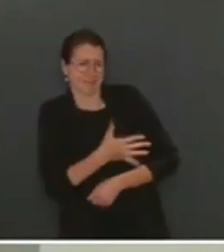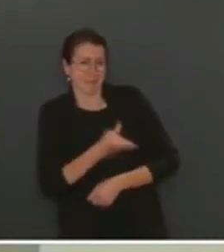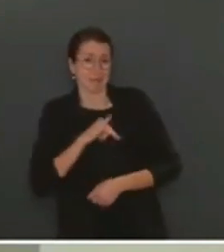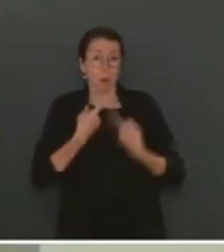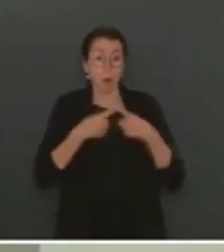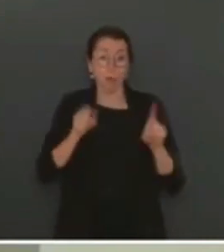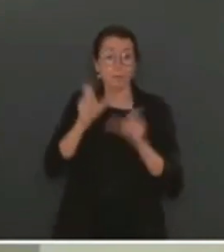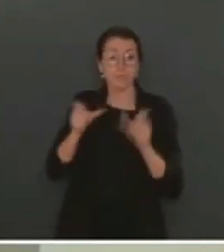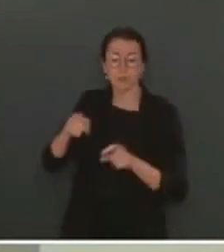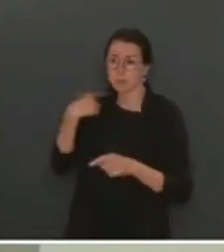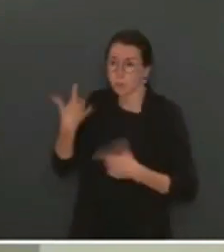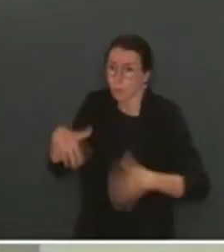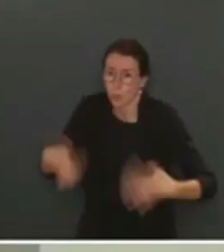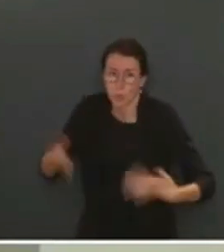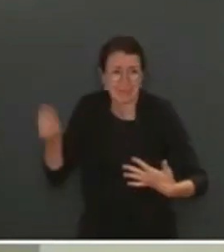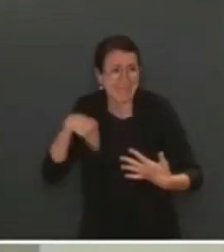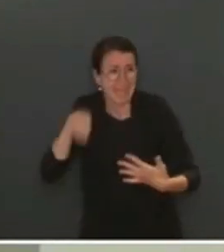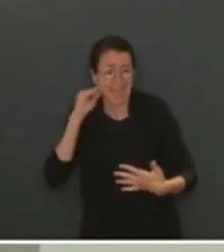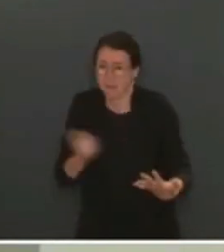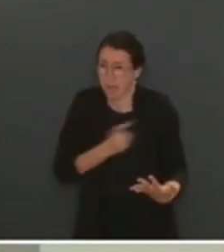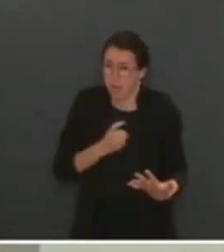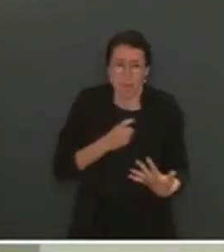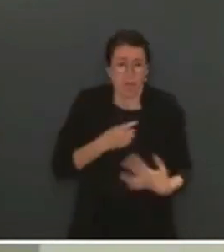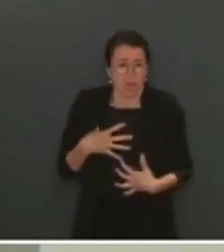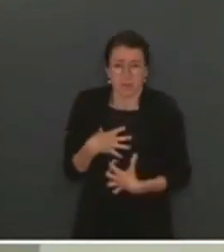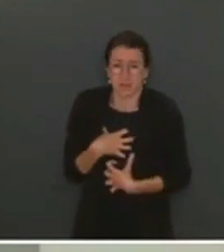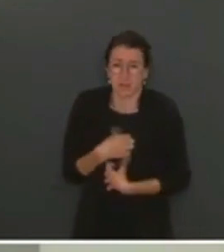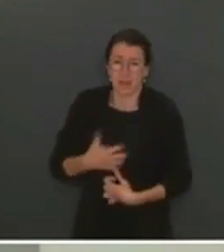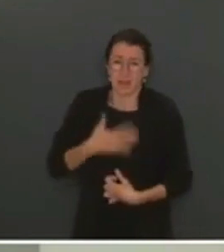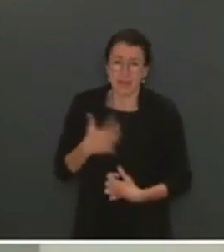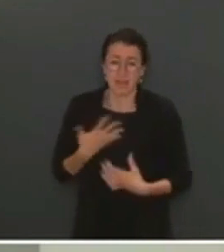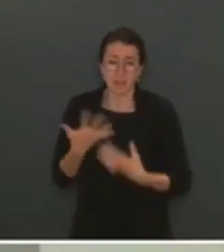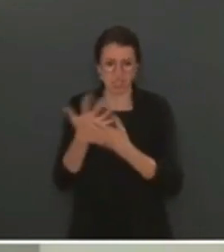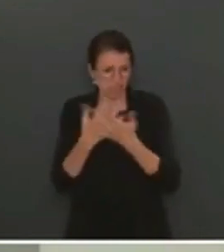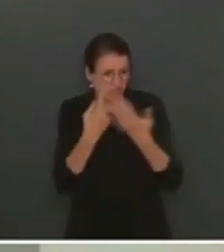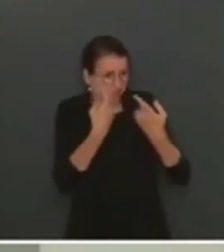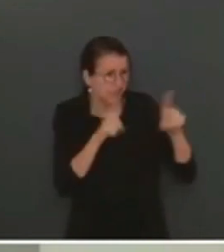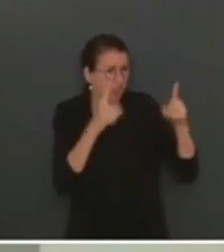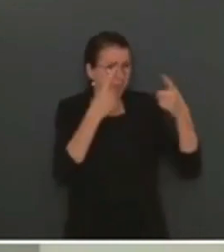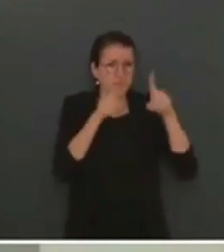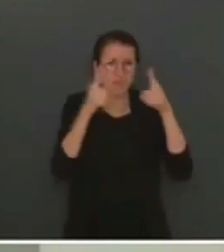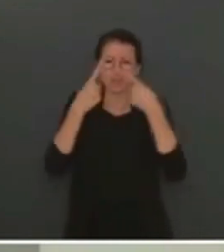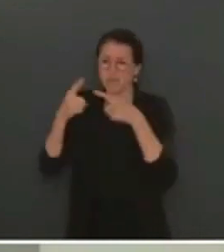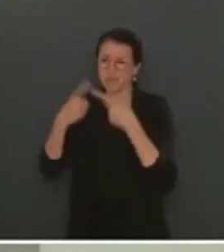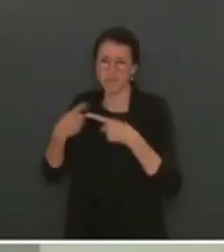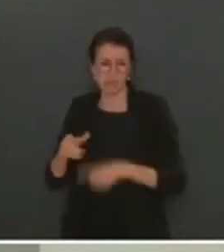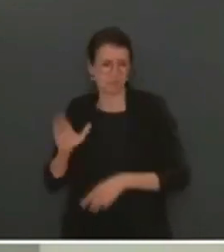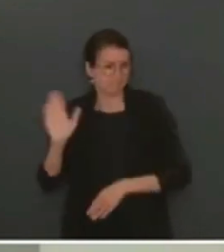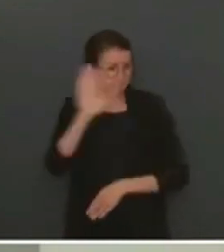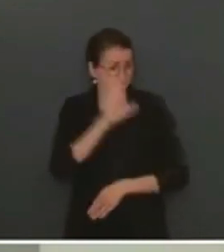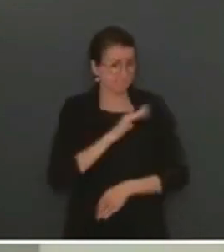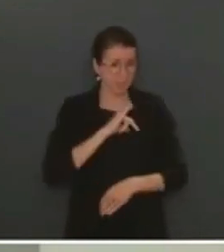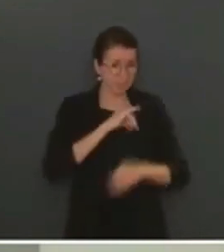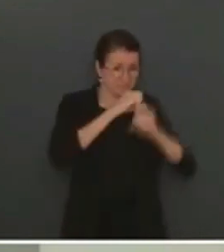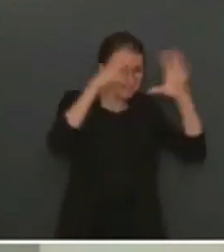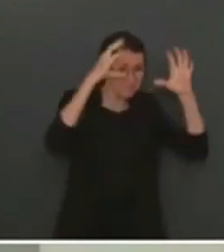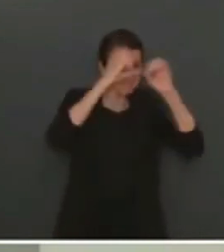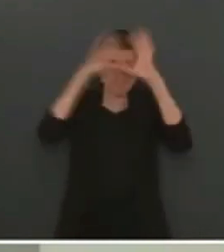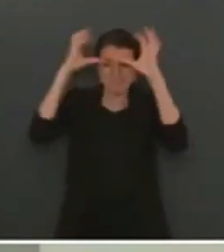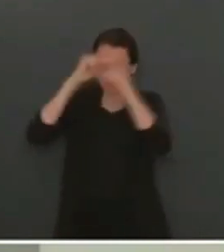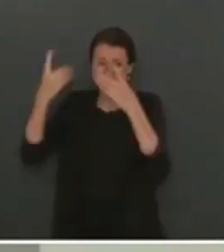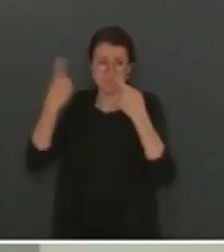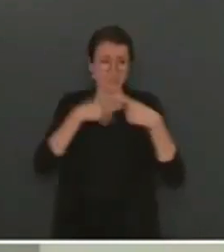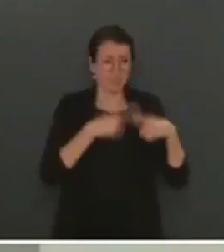اليوم الخميس تحدثت صوفي والميز في مؤتمر صحفي لتقييم الاجراءات الجديدة وقالت رئيسة